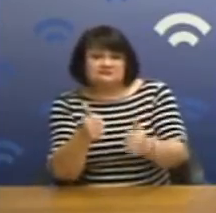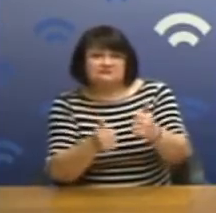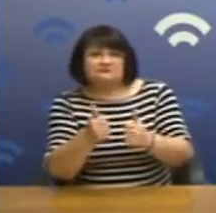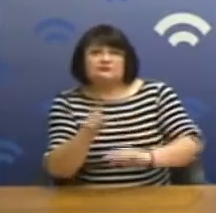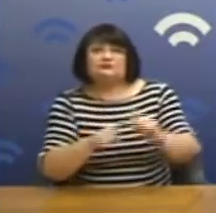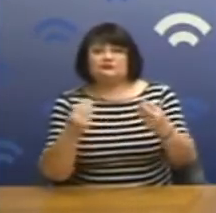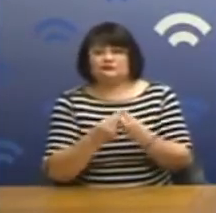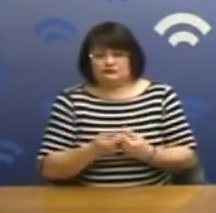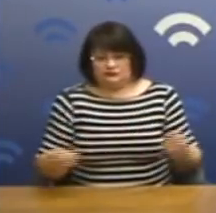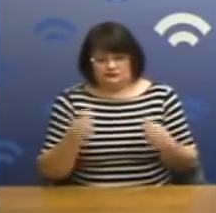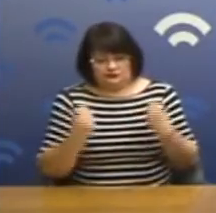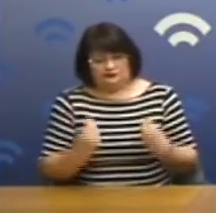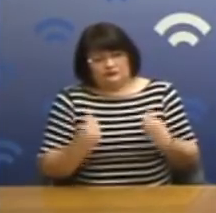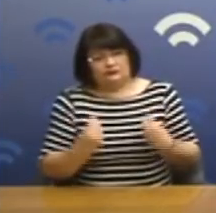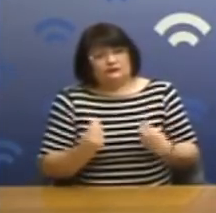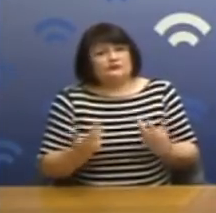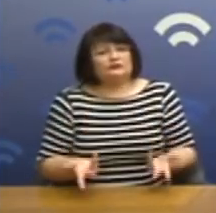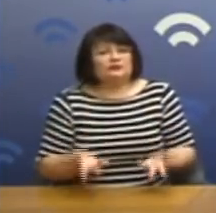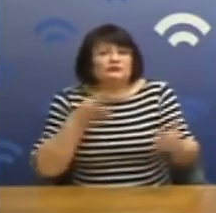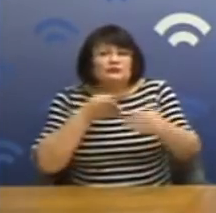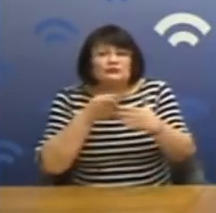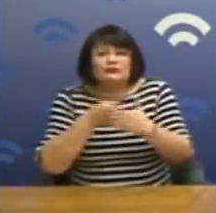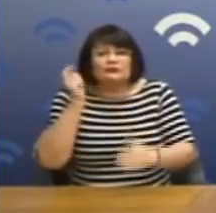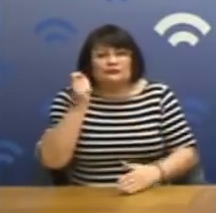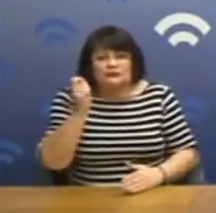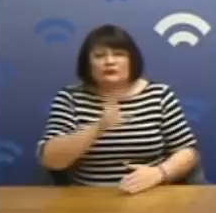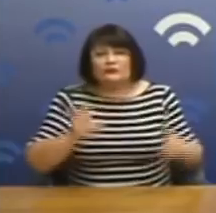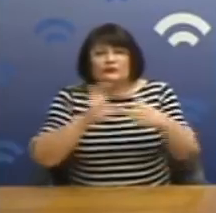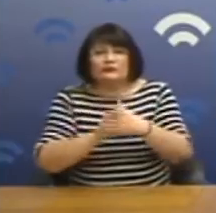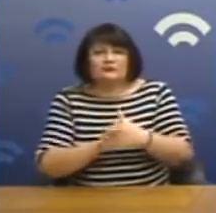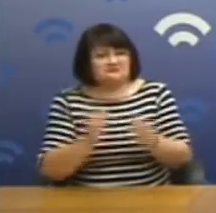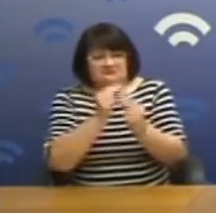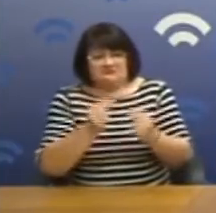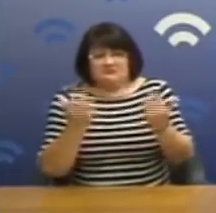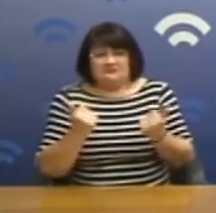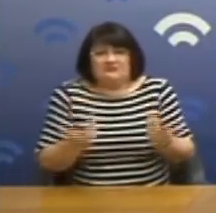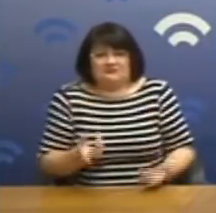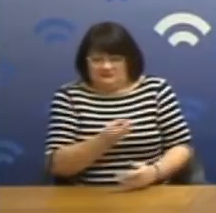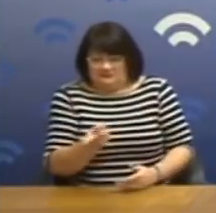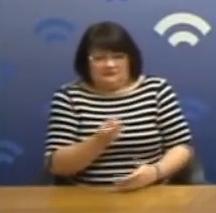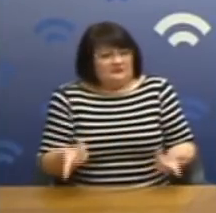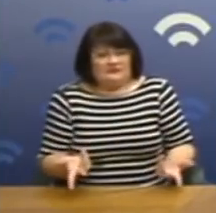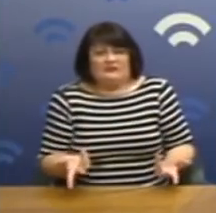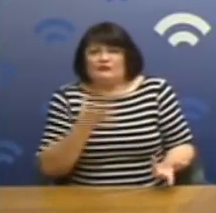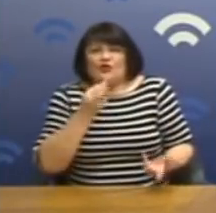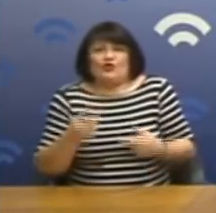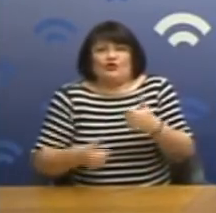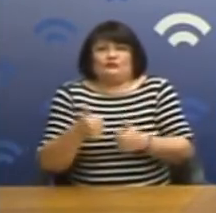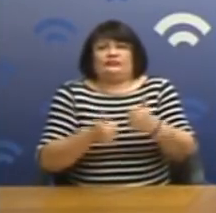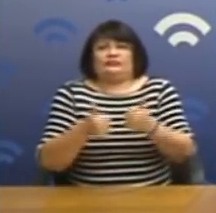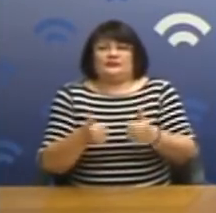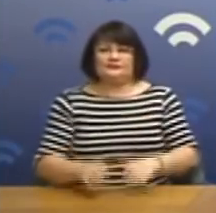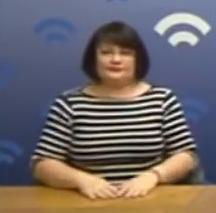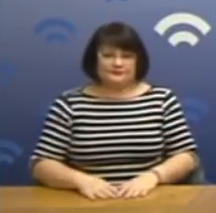την αντιδραστική και αδιέξοδη πολιτική και νομοθεσία της Ευρωπαϊκής Ένωσης. Όλα τα κόμματα εφαρμόζεται